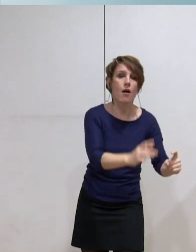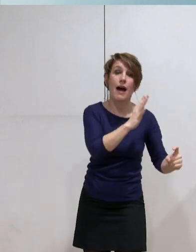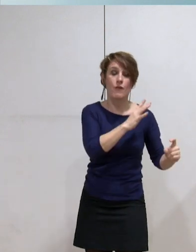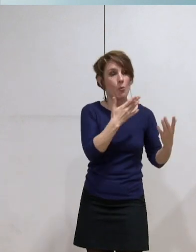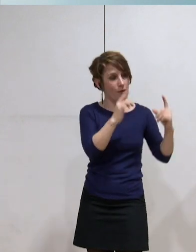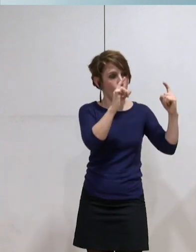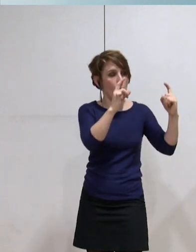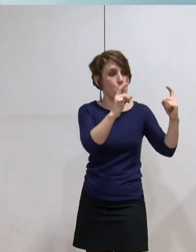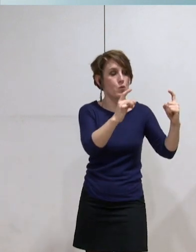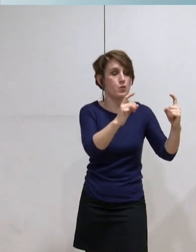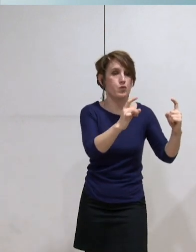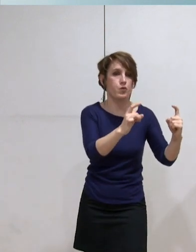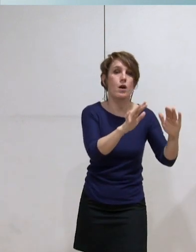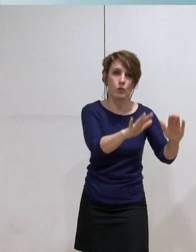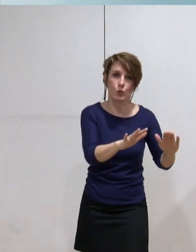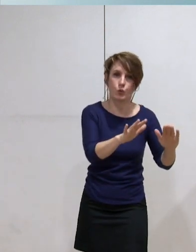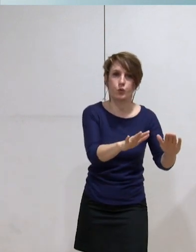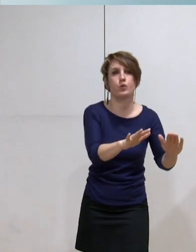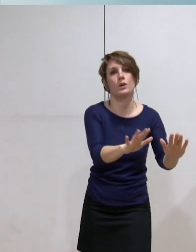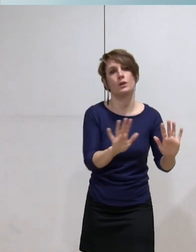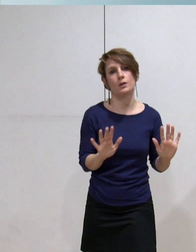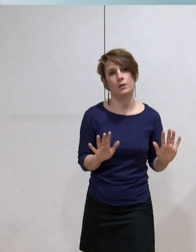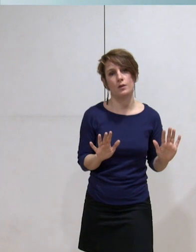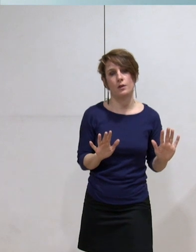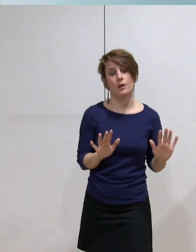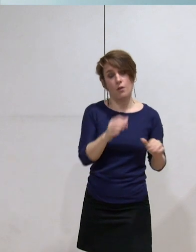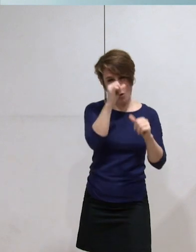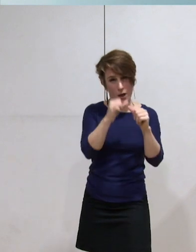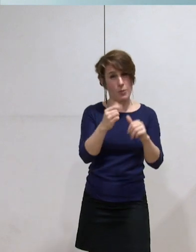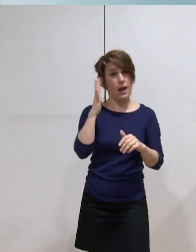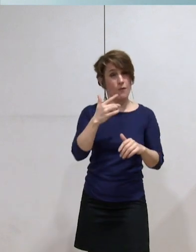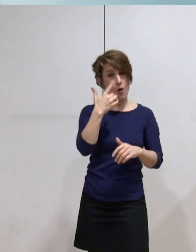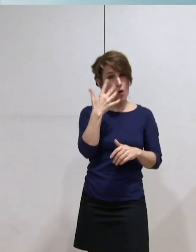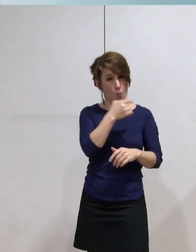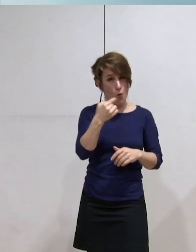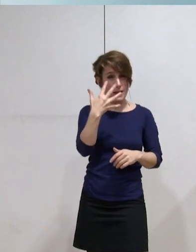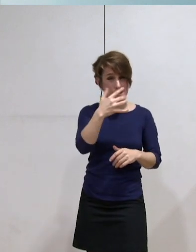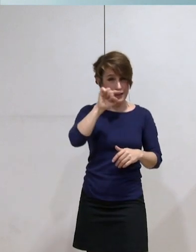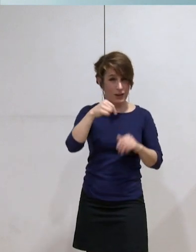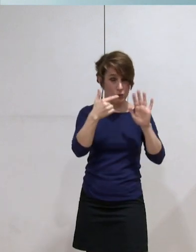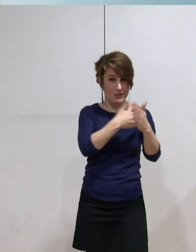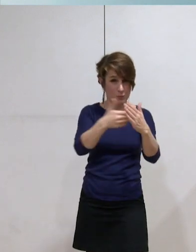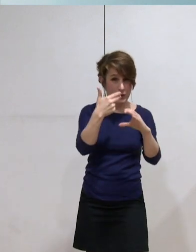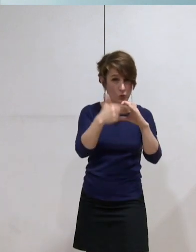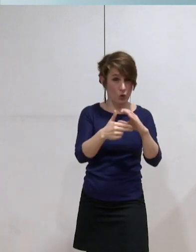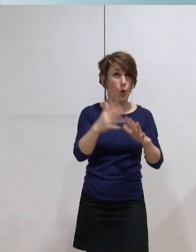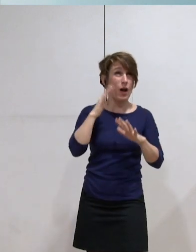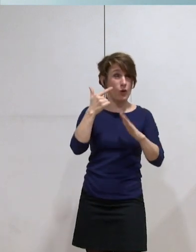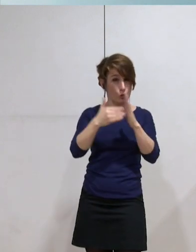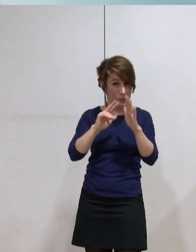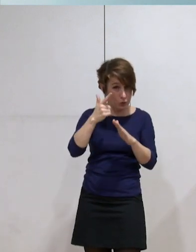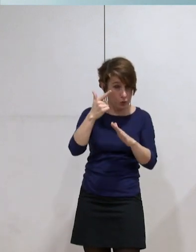dernières années pour mémoire - 5,7 million d'euros entre 2012 2013 -